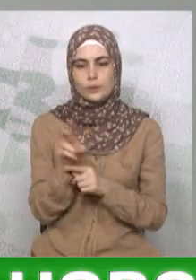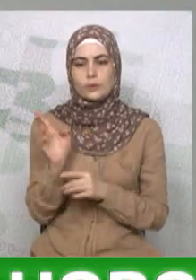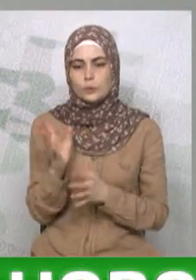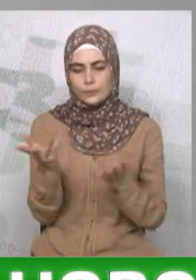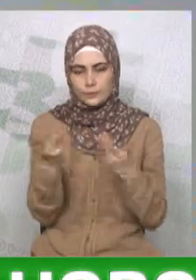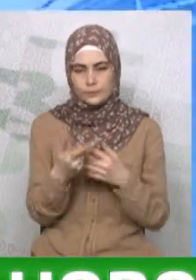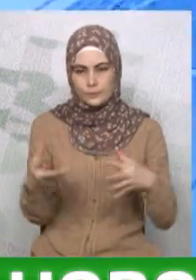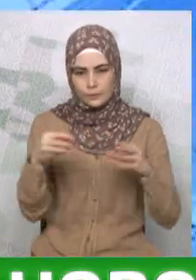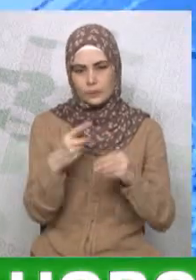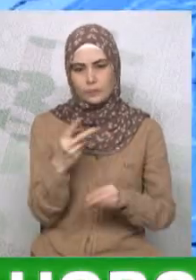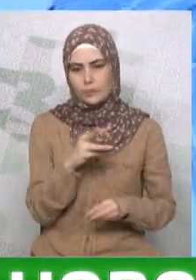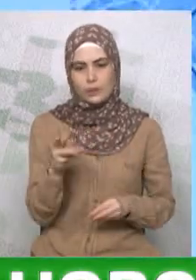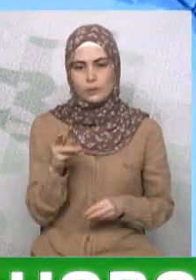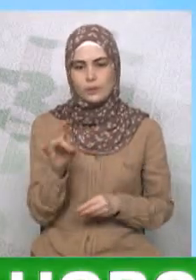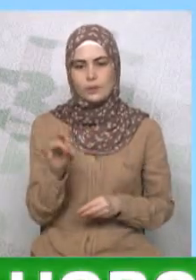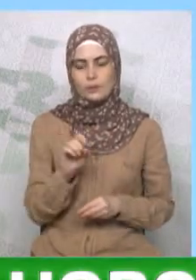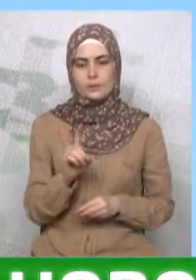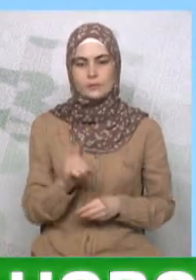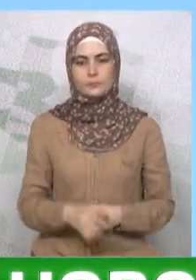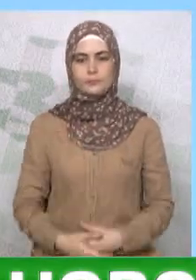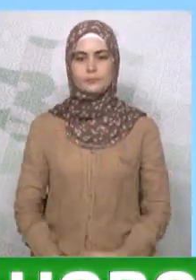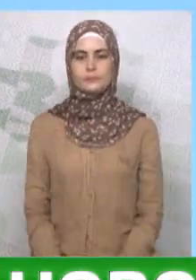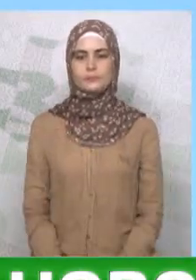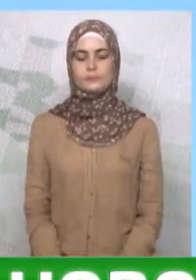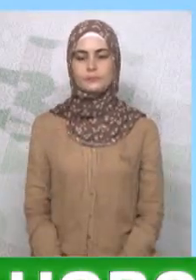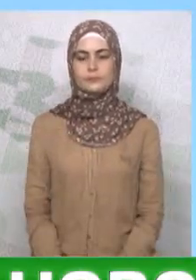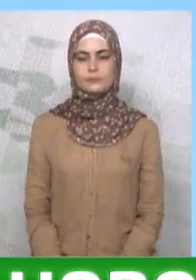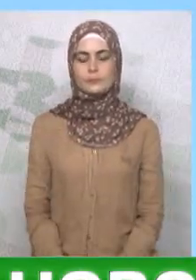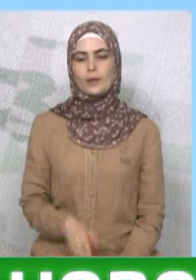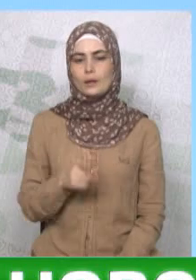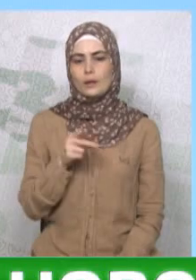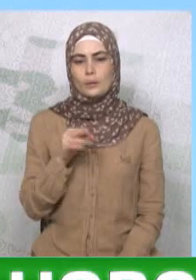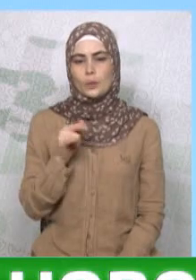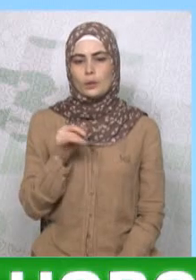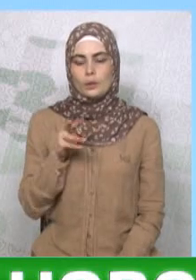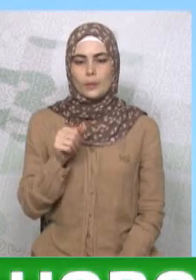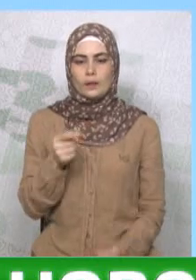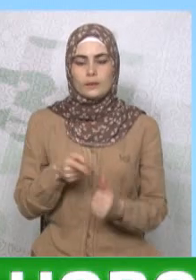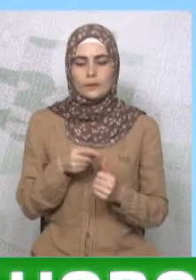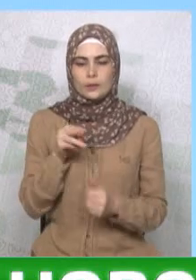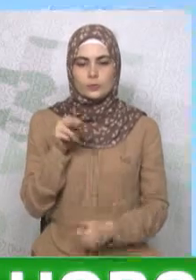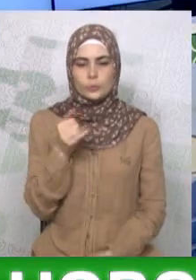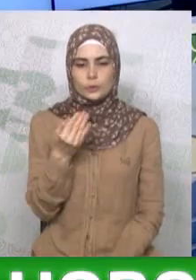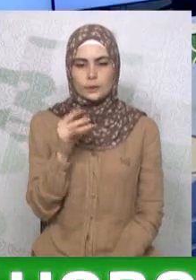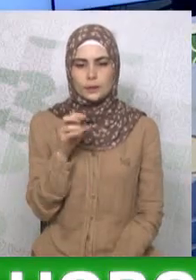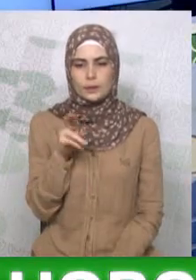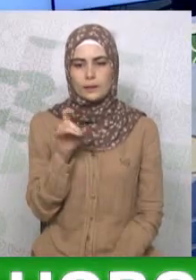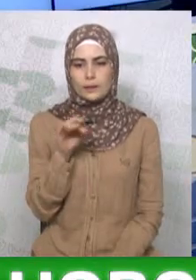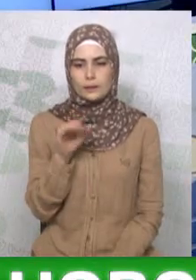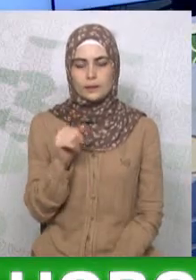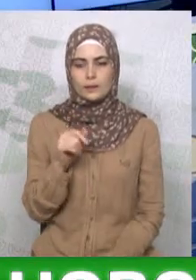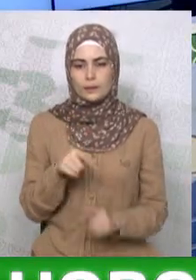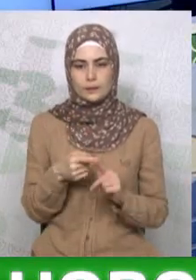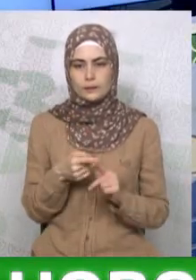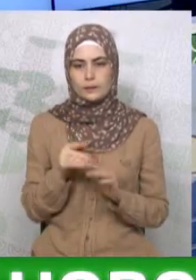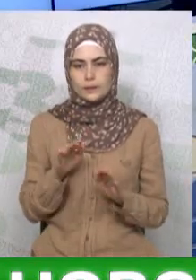многом этому поспособствовала, наверное, и программа «Пушкинская карта». Программа «Пушкинская карта», она поспособствовала прежде всего тому, что